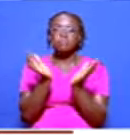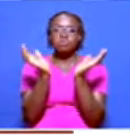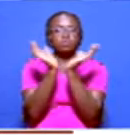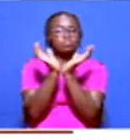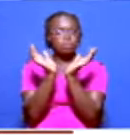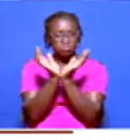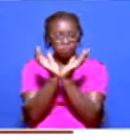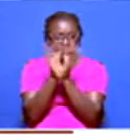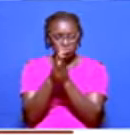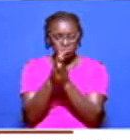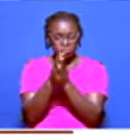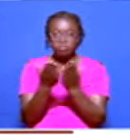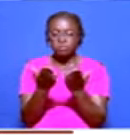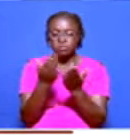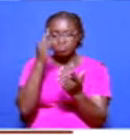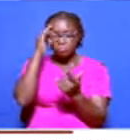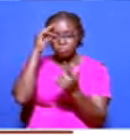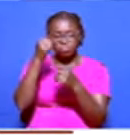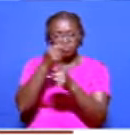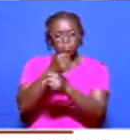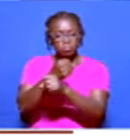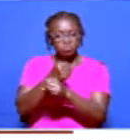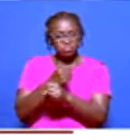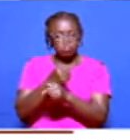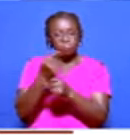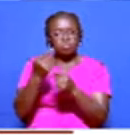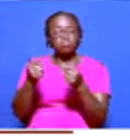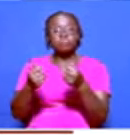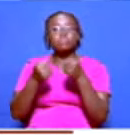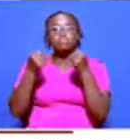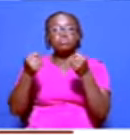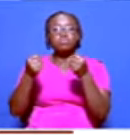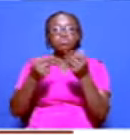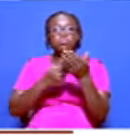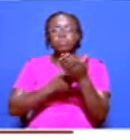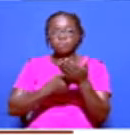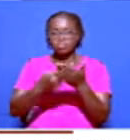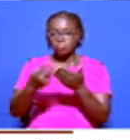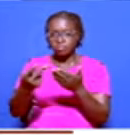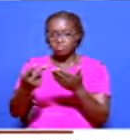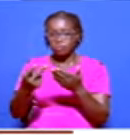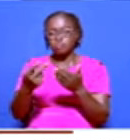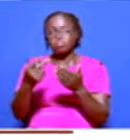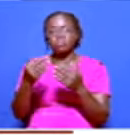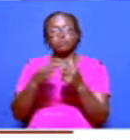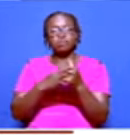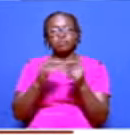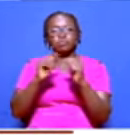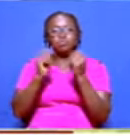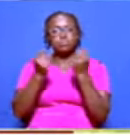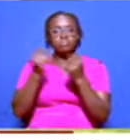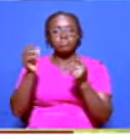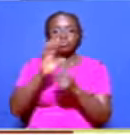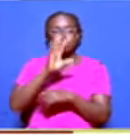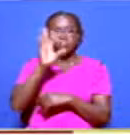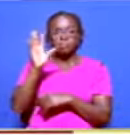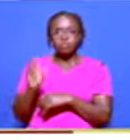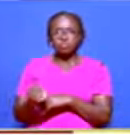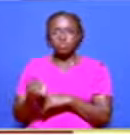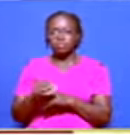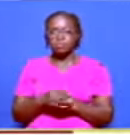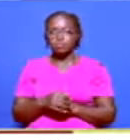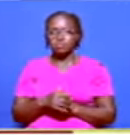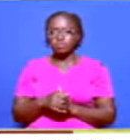ina matumaini ya kuhifadhi ubingwa katika mashindano hayo ya majuma mawili ambayo yamevutia timu 8 za Afrika.